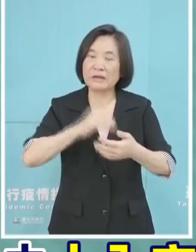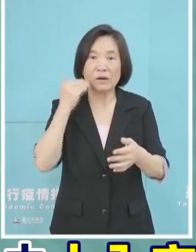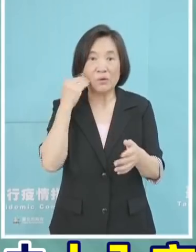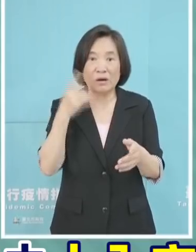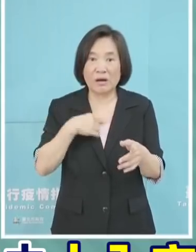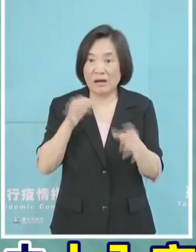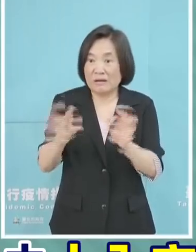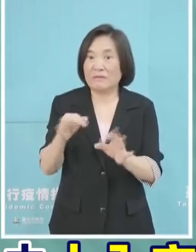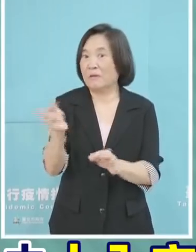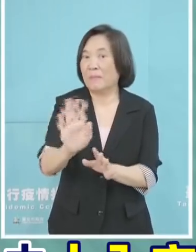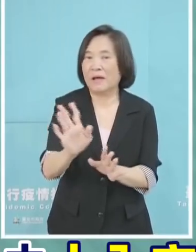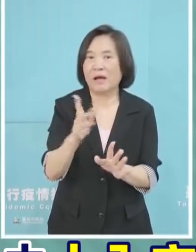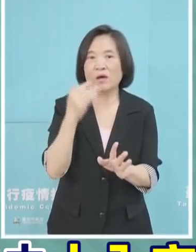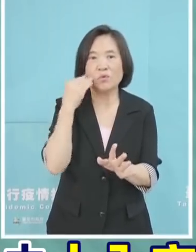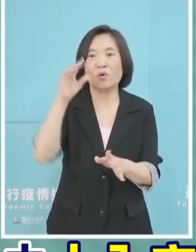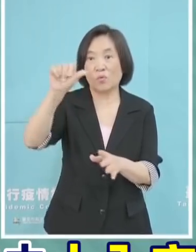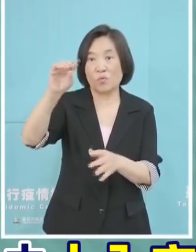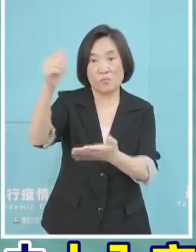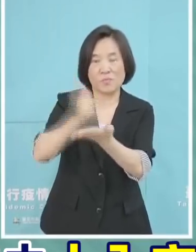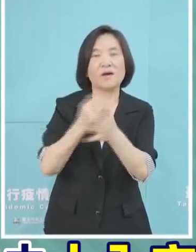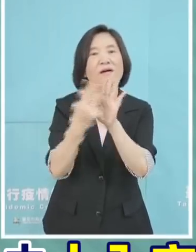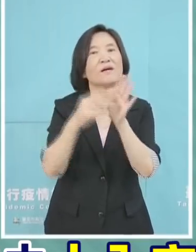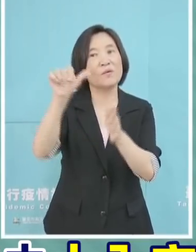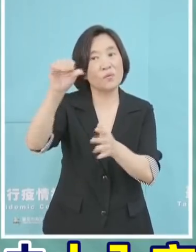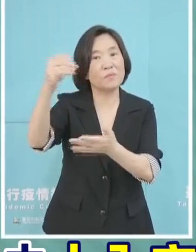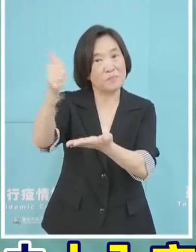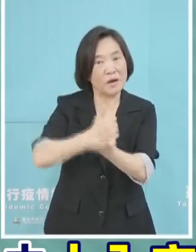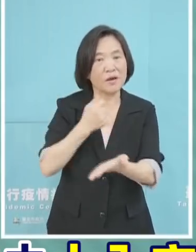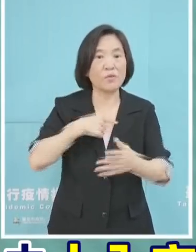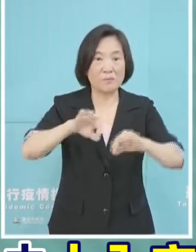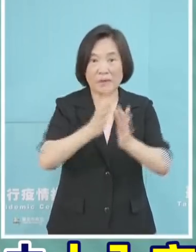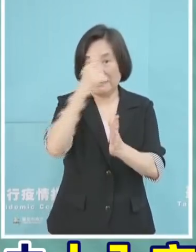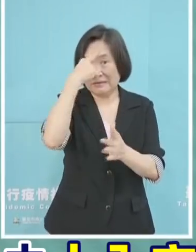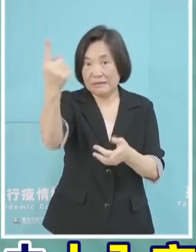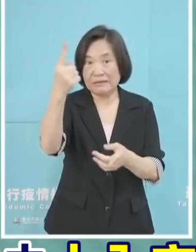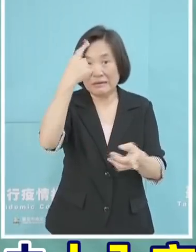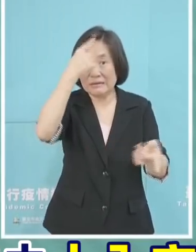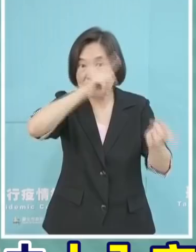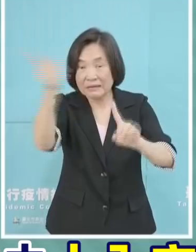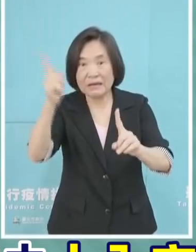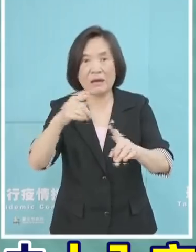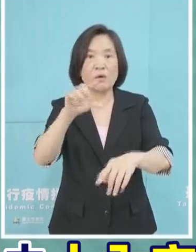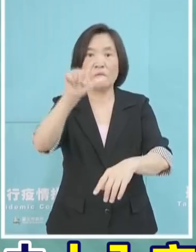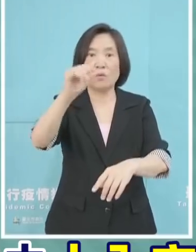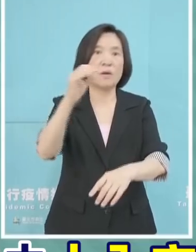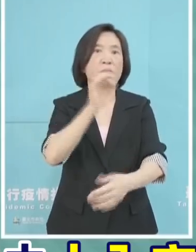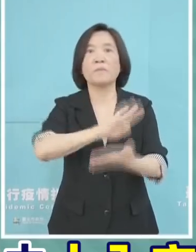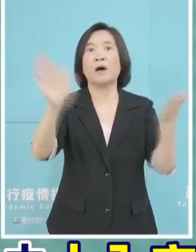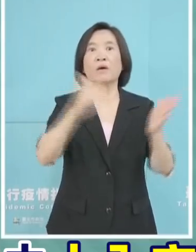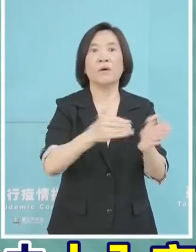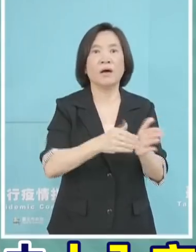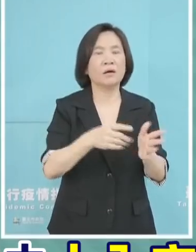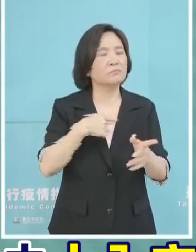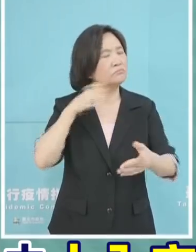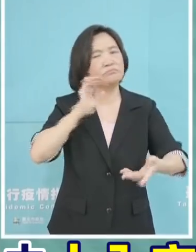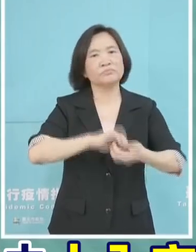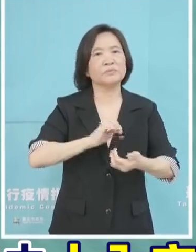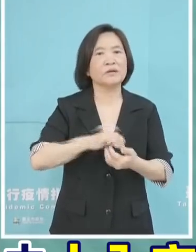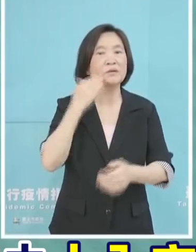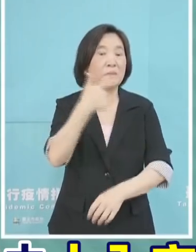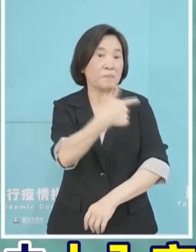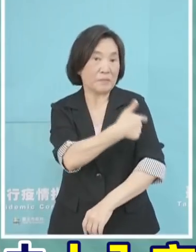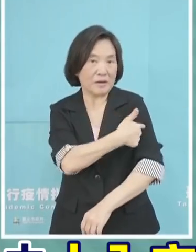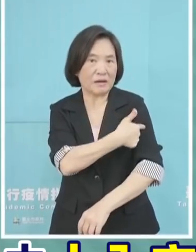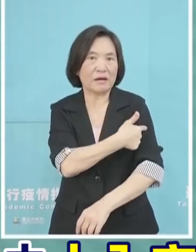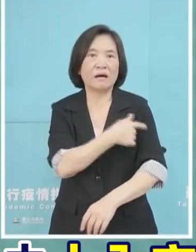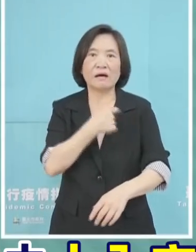样的哈。如果你五万剂花下来，我也不见得说第一天就把5万剂打完了，因为那个打疫苗还是有